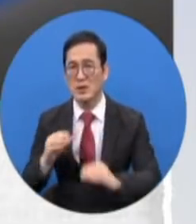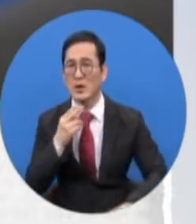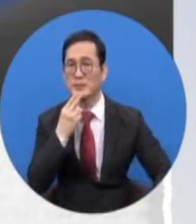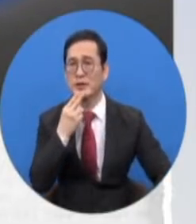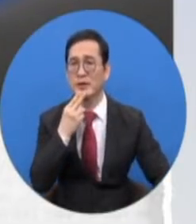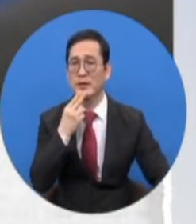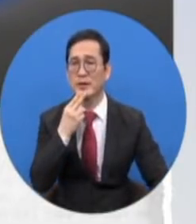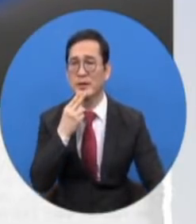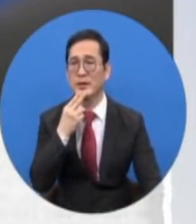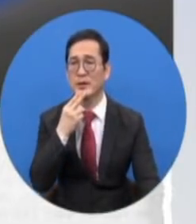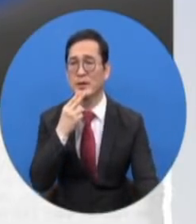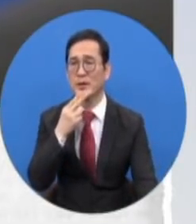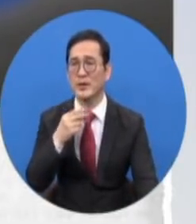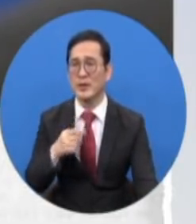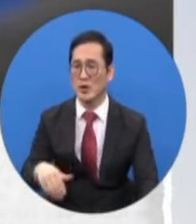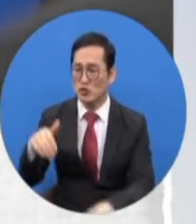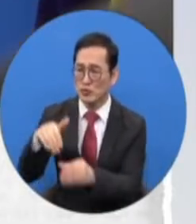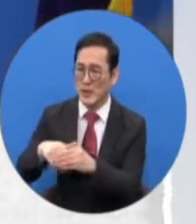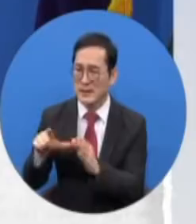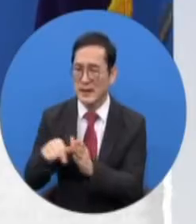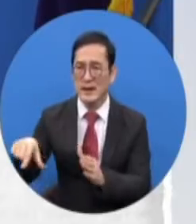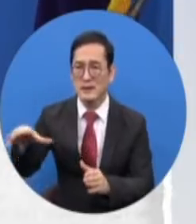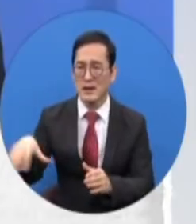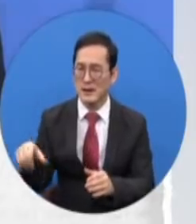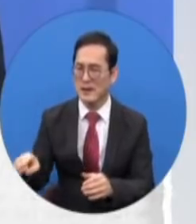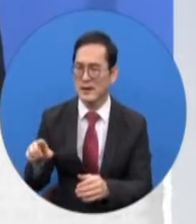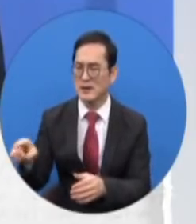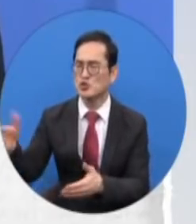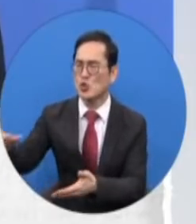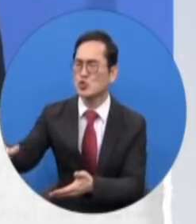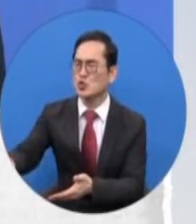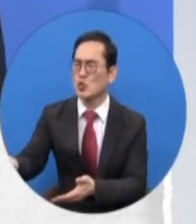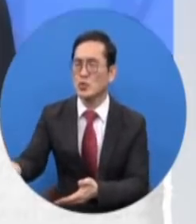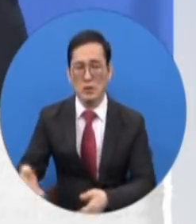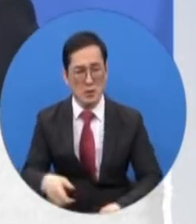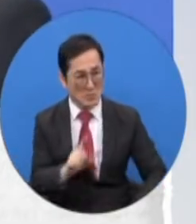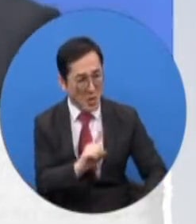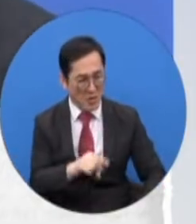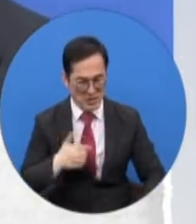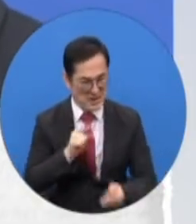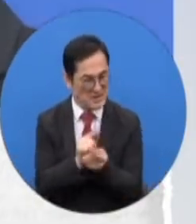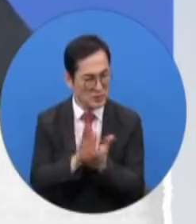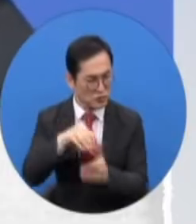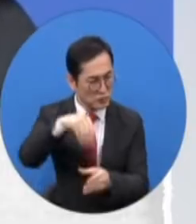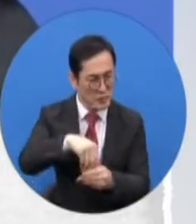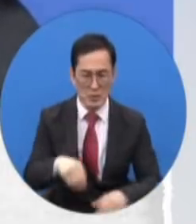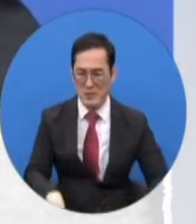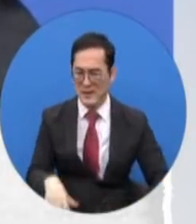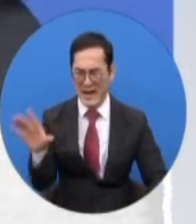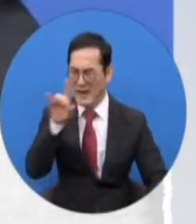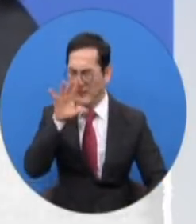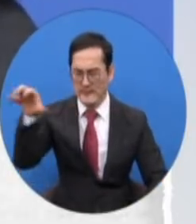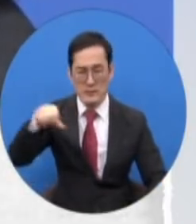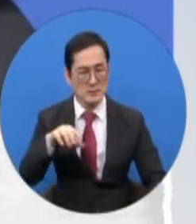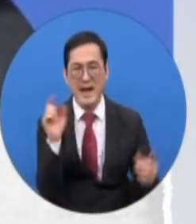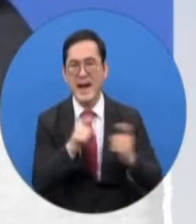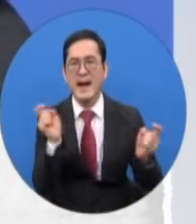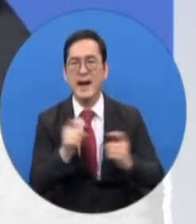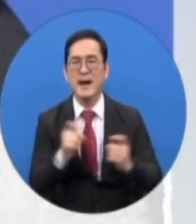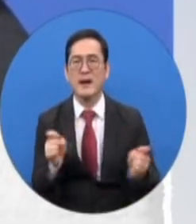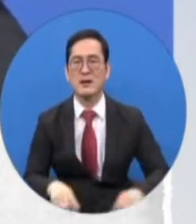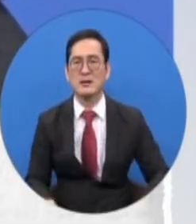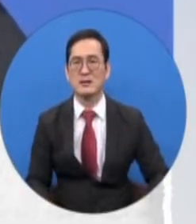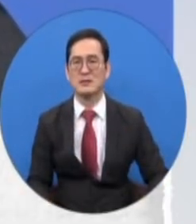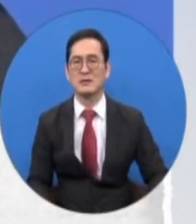과정, 결과 모두 그 책임에서 자유로울 수 없고 결과가 나쁘다, 즉 과정은 좋아도 결과가 나쁘다면 책임을 져야 하는 게